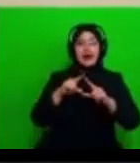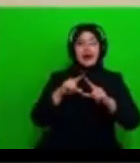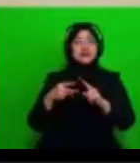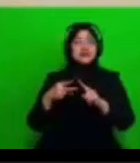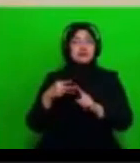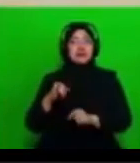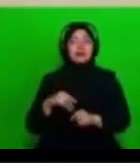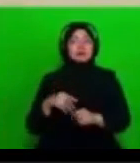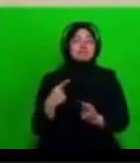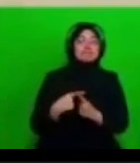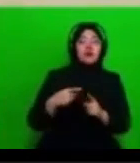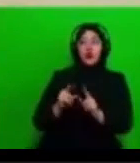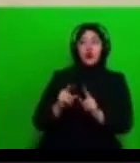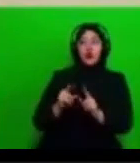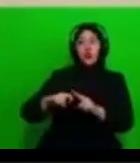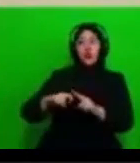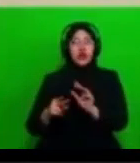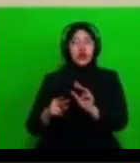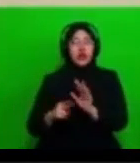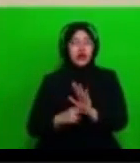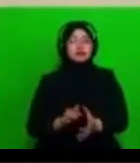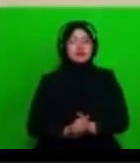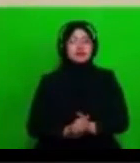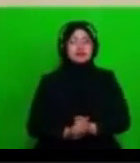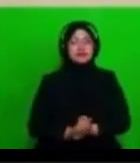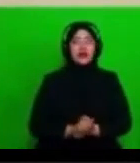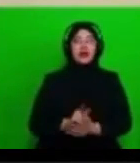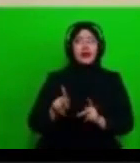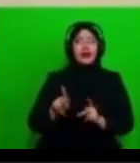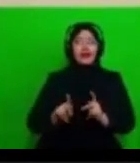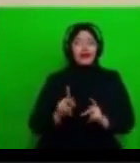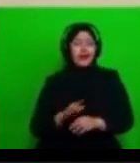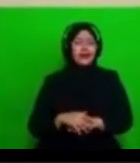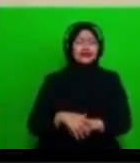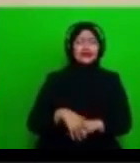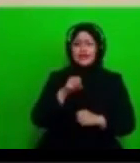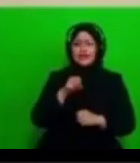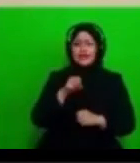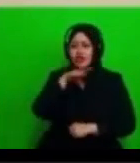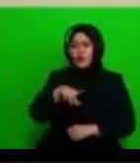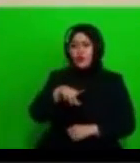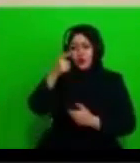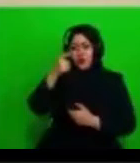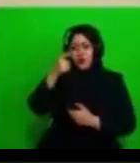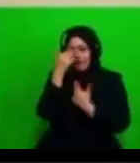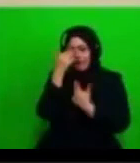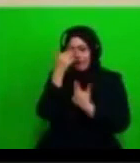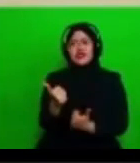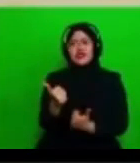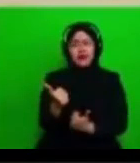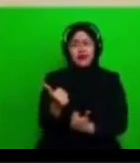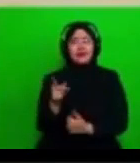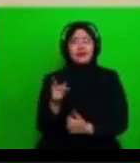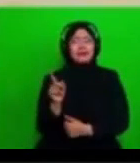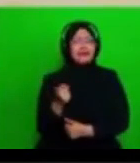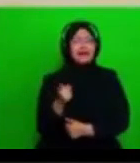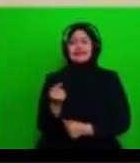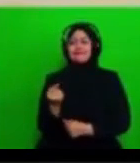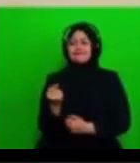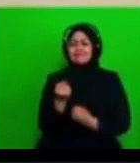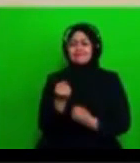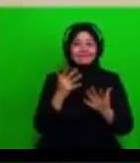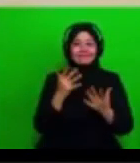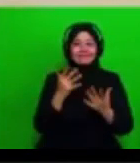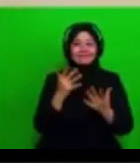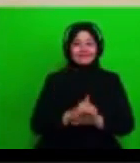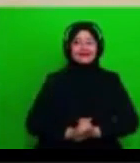Baik, terima kasih Pak Wikan dan Pak Hasbi juga. Betul. Jadi kalau sesuai dengan pakarnya, ya, jawaban tuh selesai. Betul sekali. Dan mohon